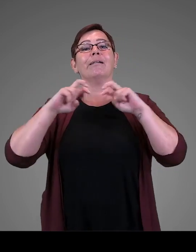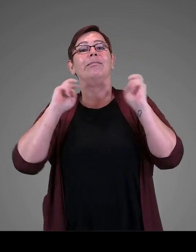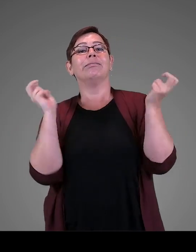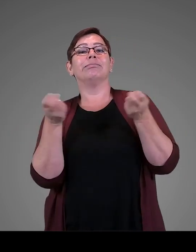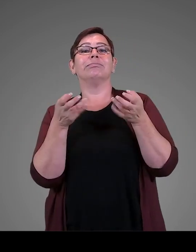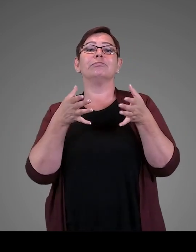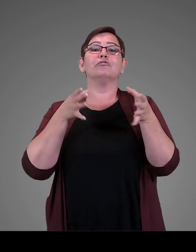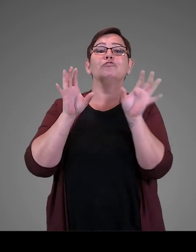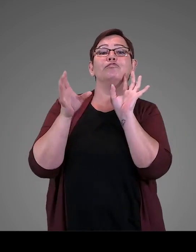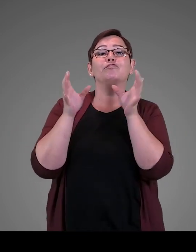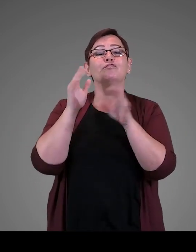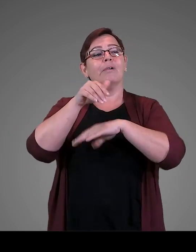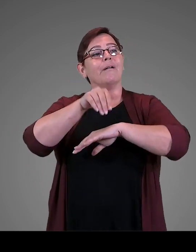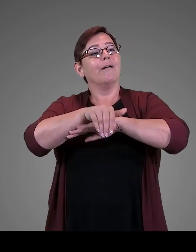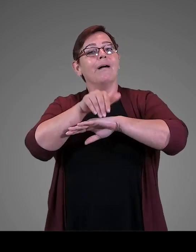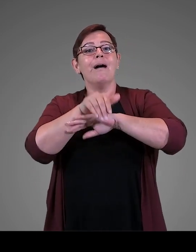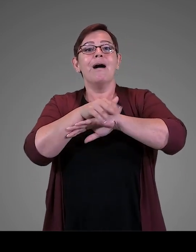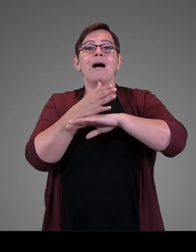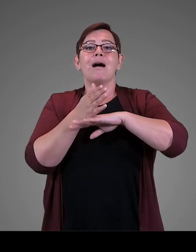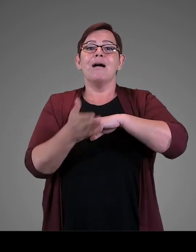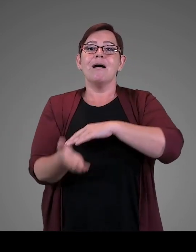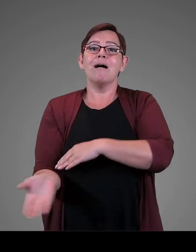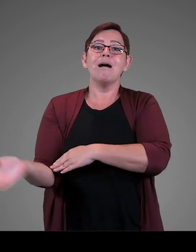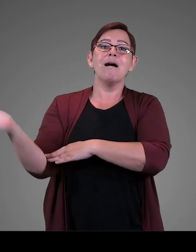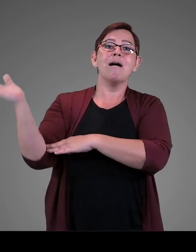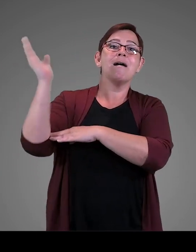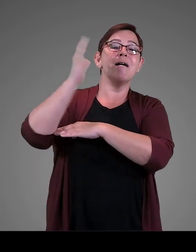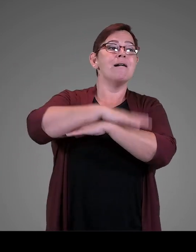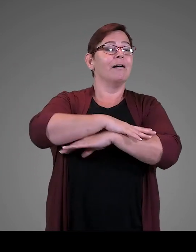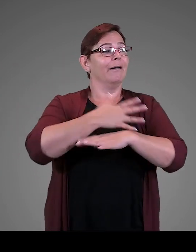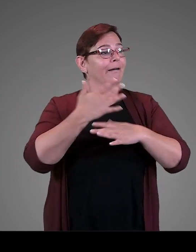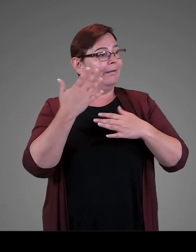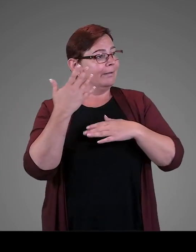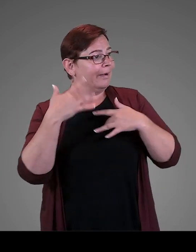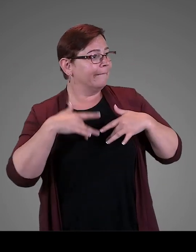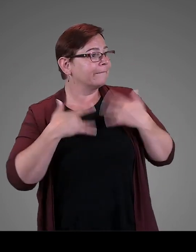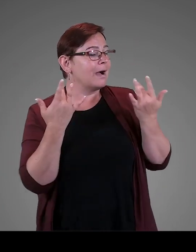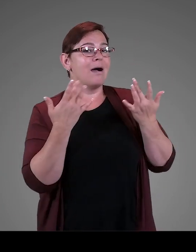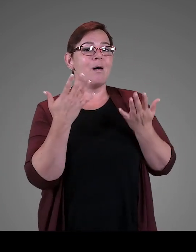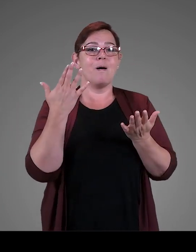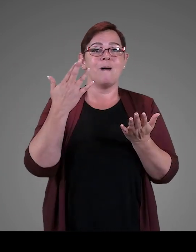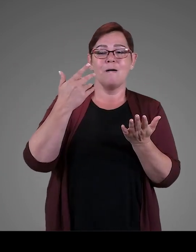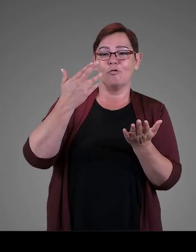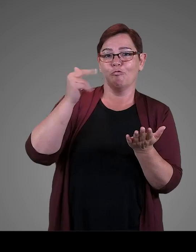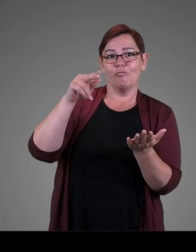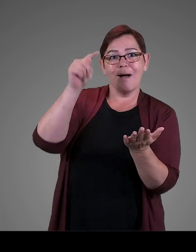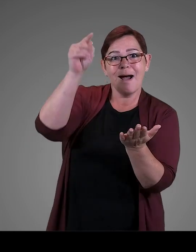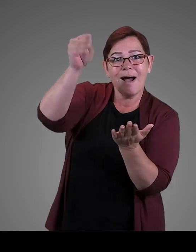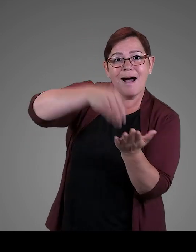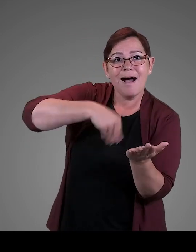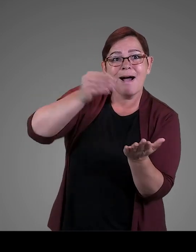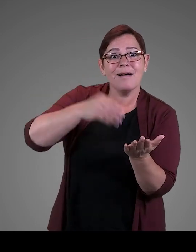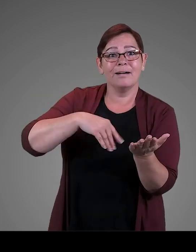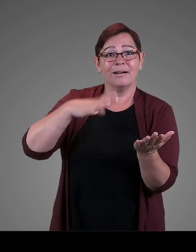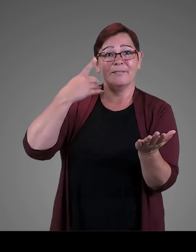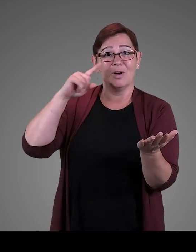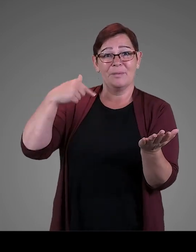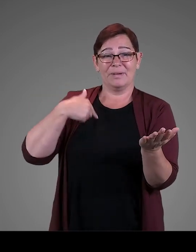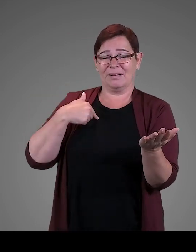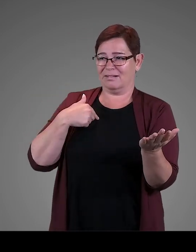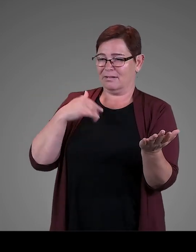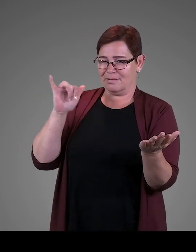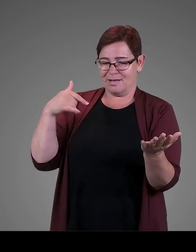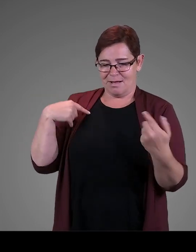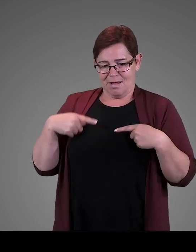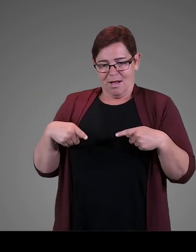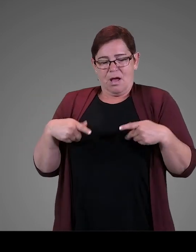de subvention. Pour moi, c'est vraiment ça qui me rend fier, puis qui me fait prendre,